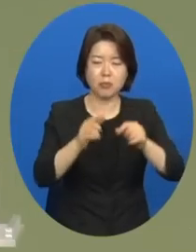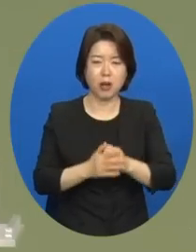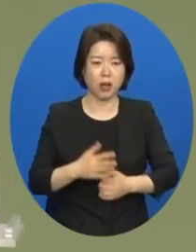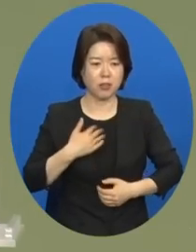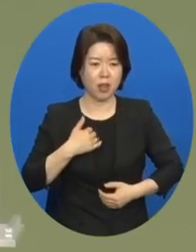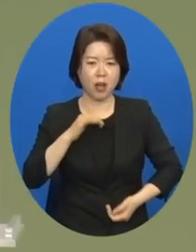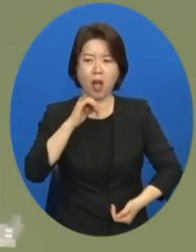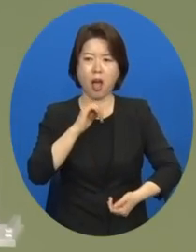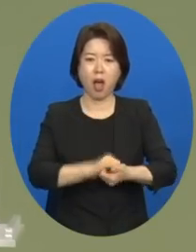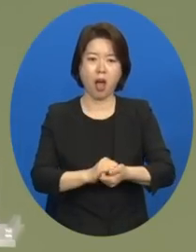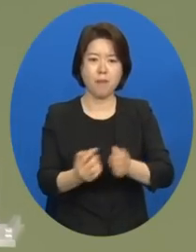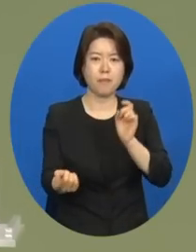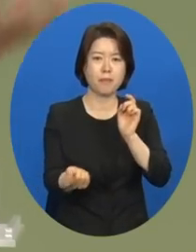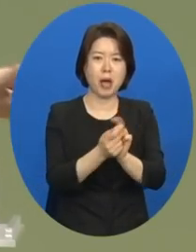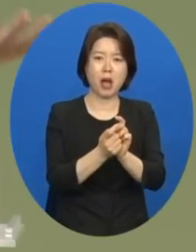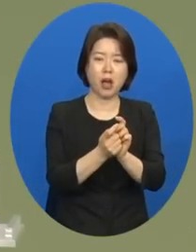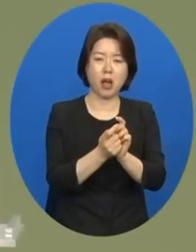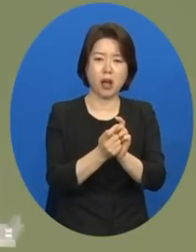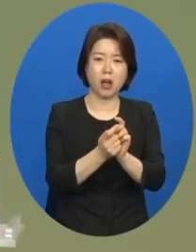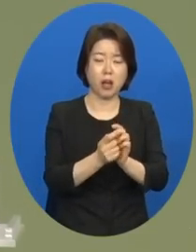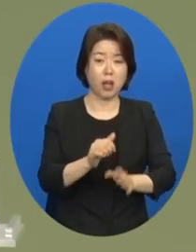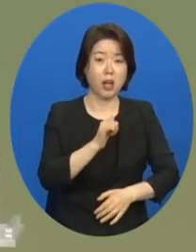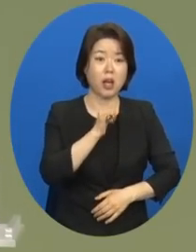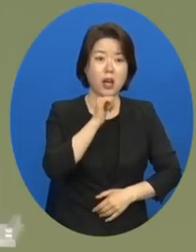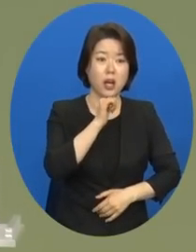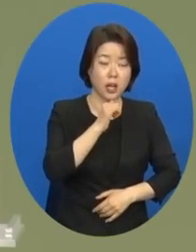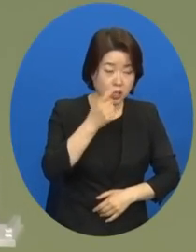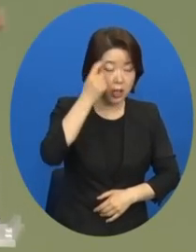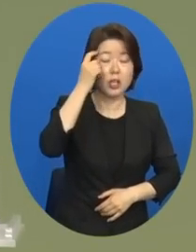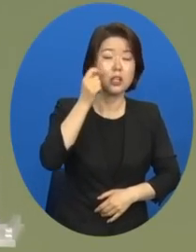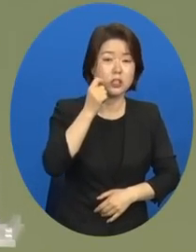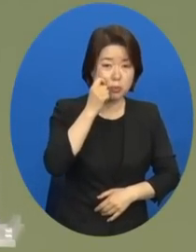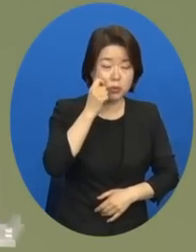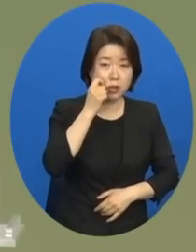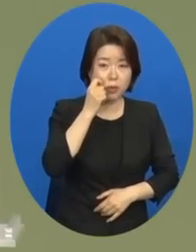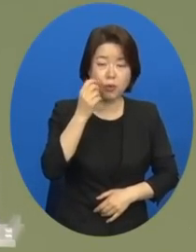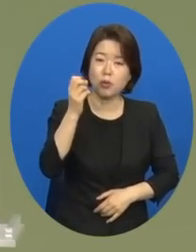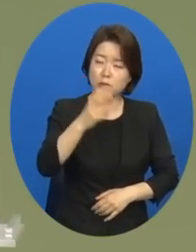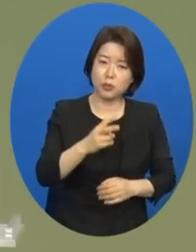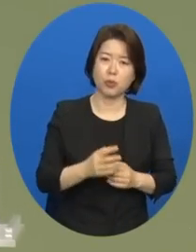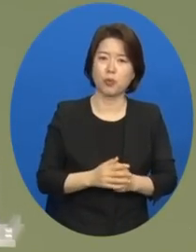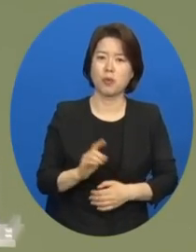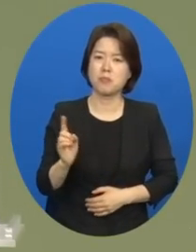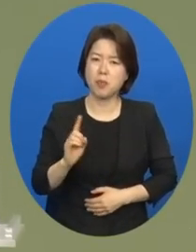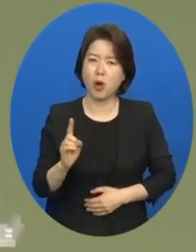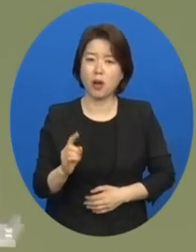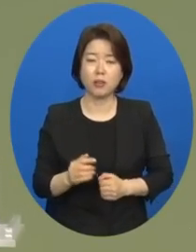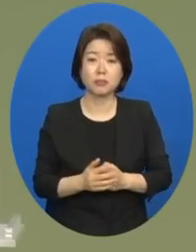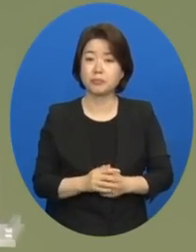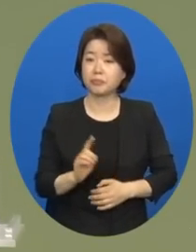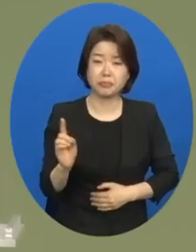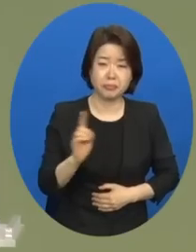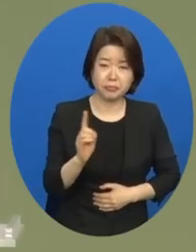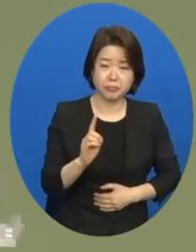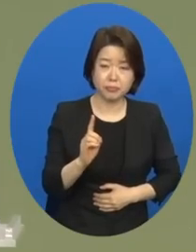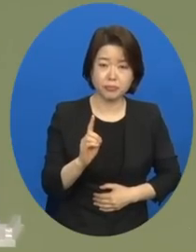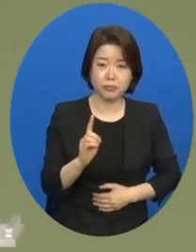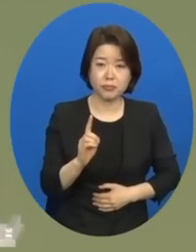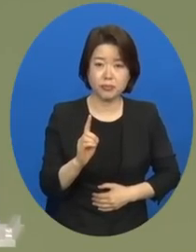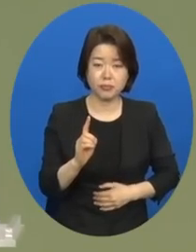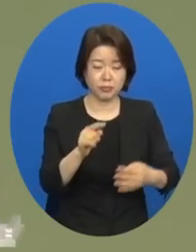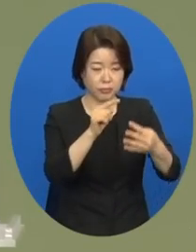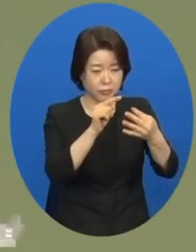상황이 가니까 뭐 가난해도 못 깨닫고 무슨 뭐 뭐 어떤